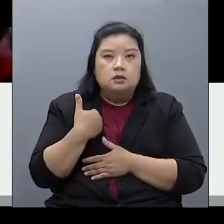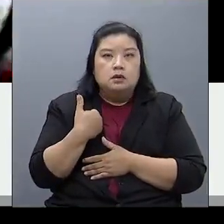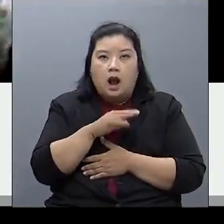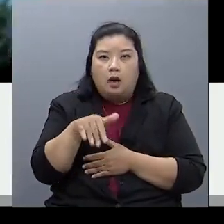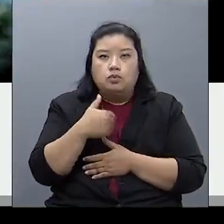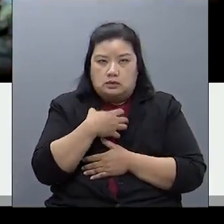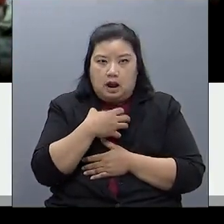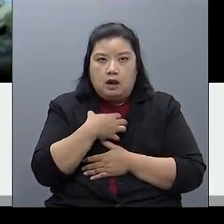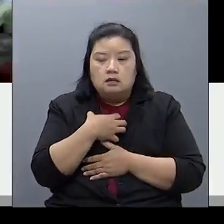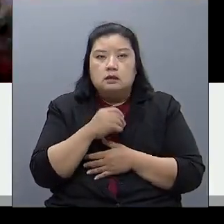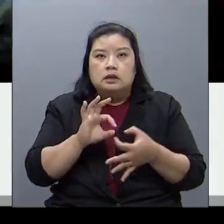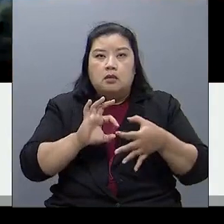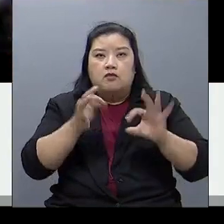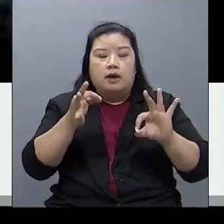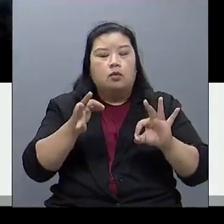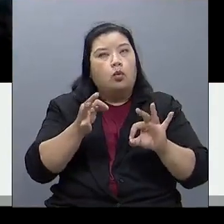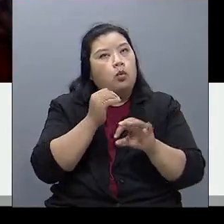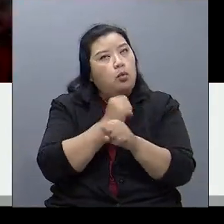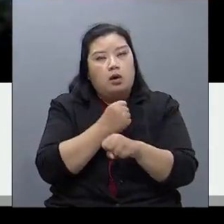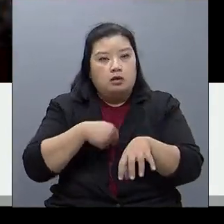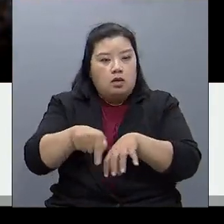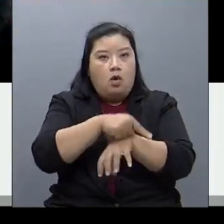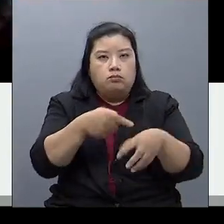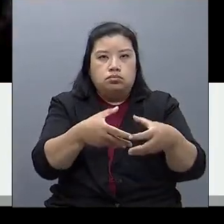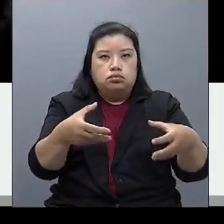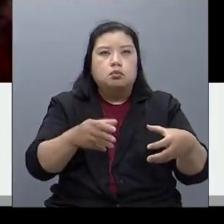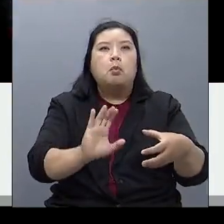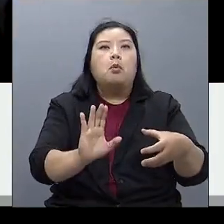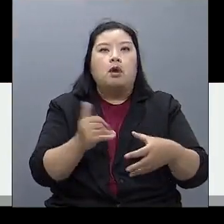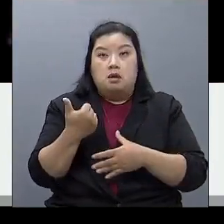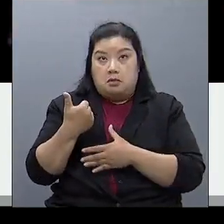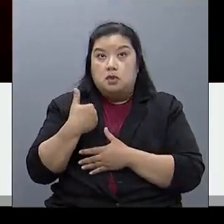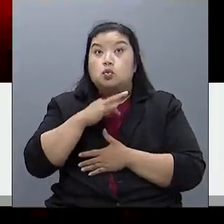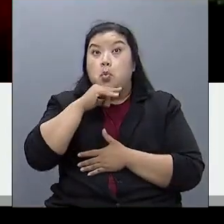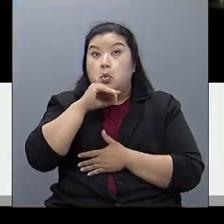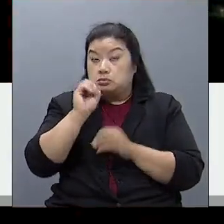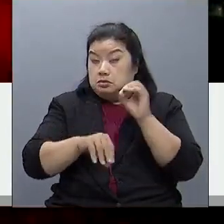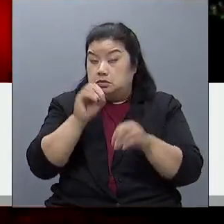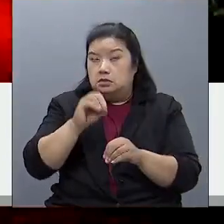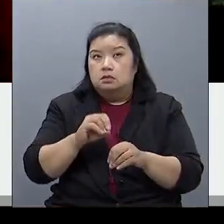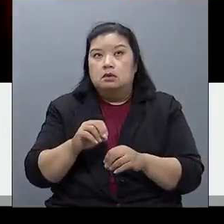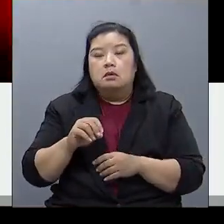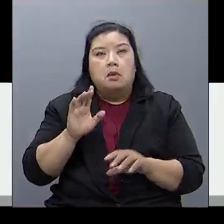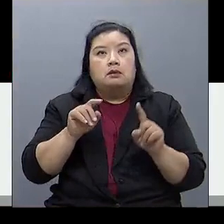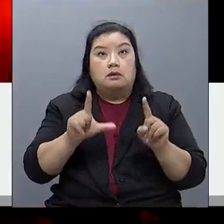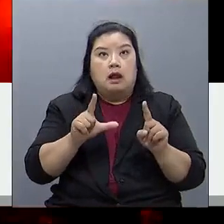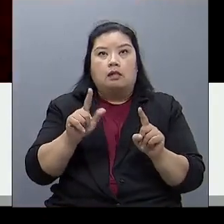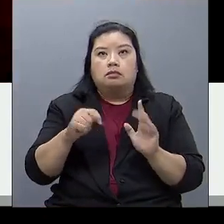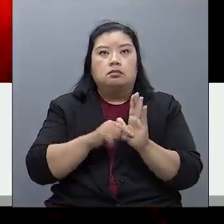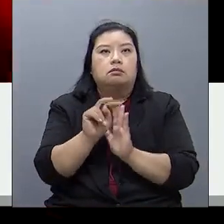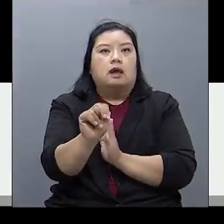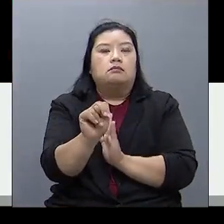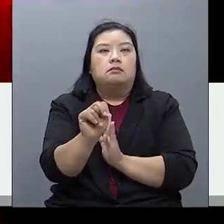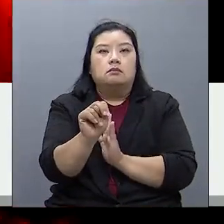จะไม่ให้ไฟเนี่ยลุกลามขยายวงกว้างเพราะว่าจุดนั้นมีขยะปริมาณนับล้านตันค่ะเพลิงลุกไหม้ค่อนข้